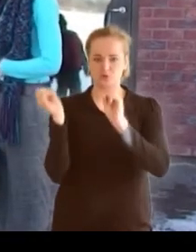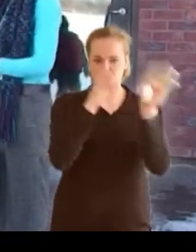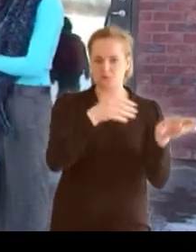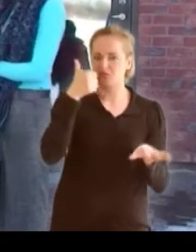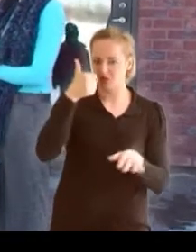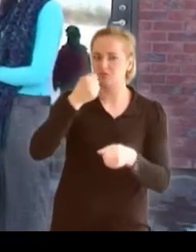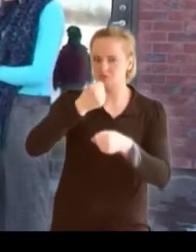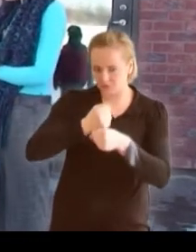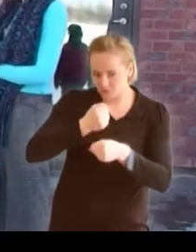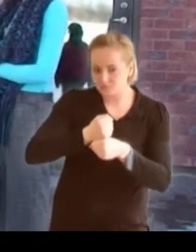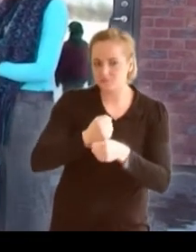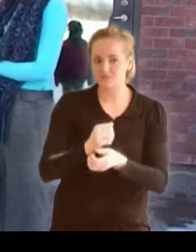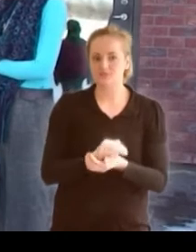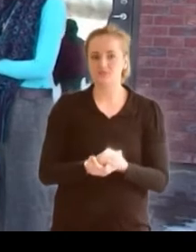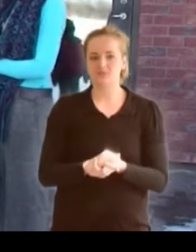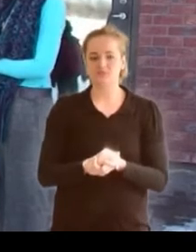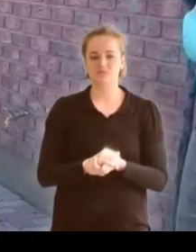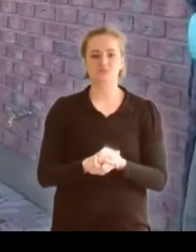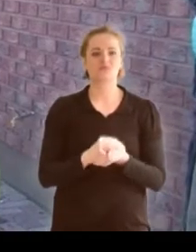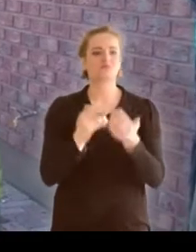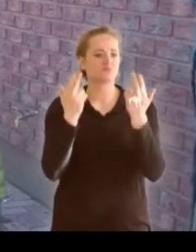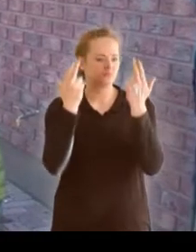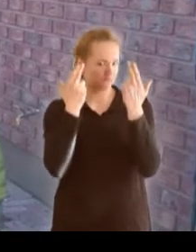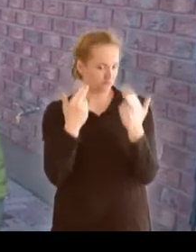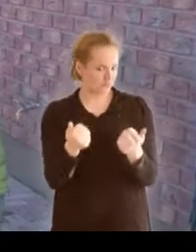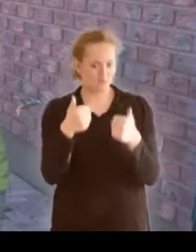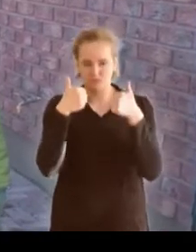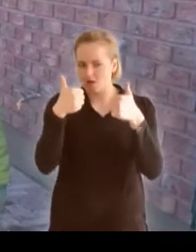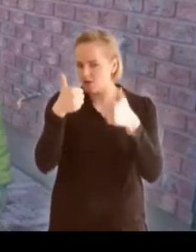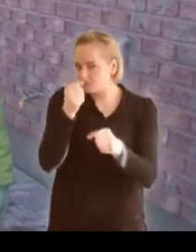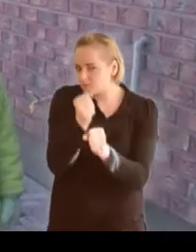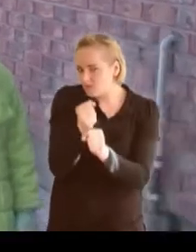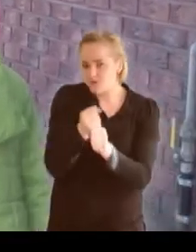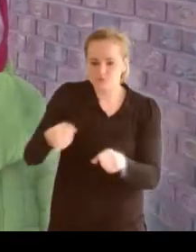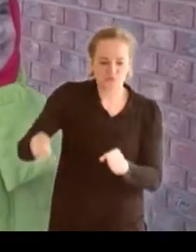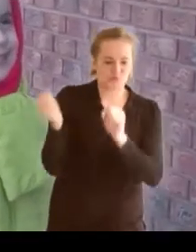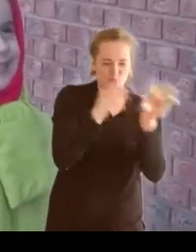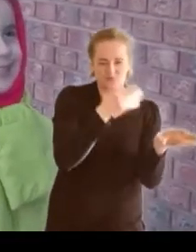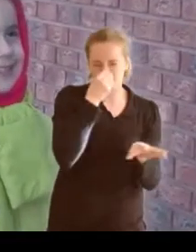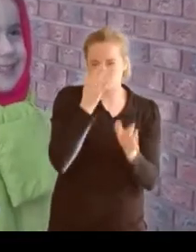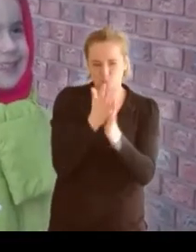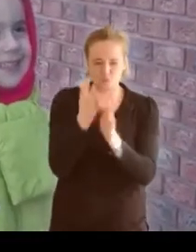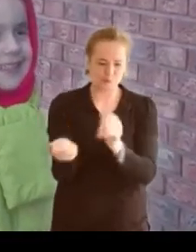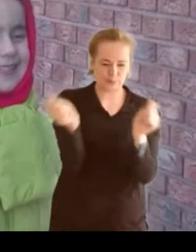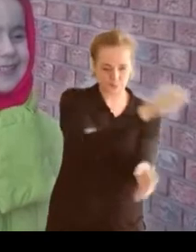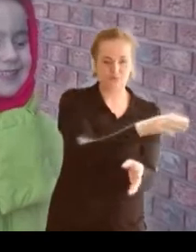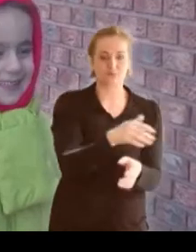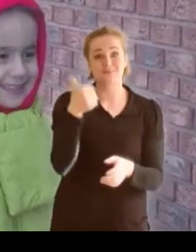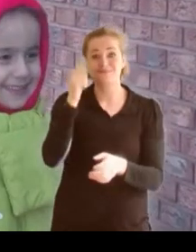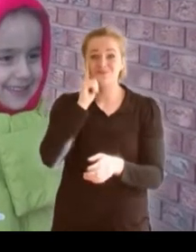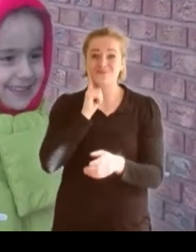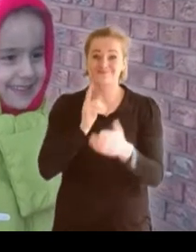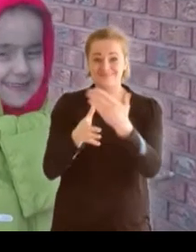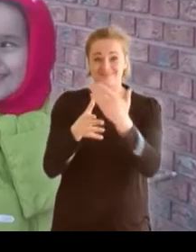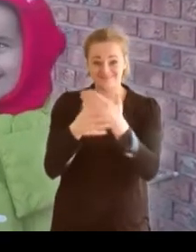čia laikė? Šiukšles nešu. Atnešti šiukšles geras darbas? Žinoma, geras. Mes mylėti,